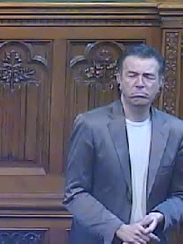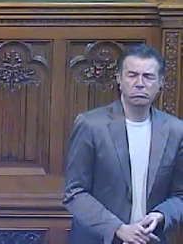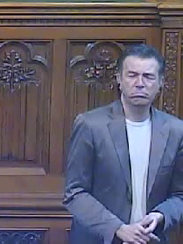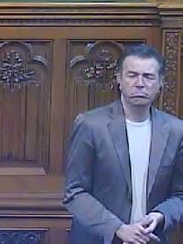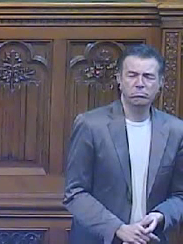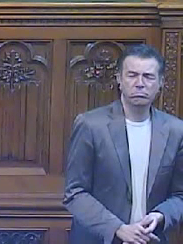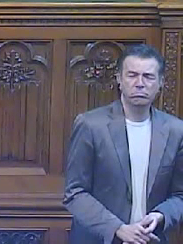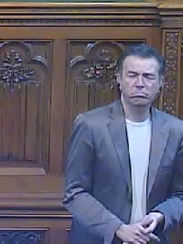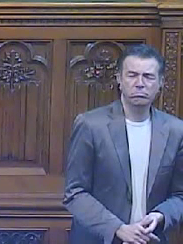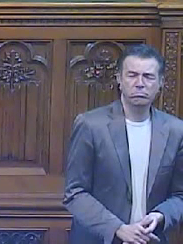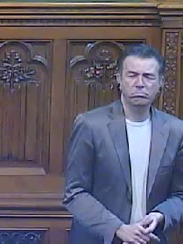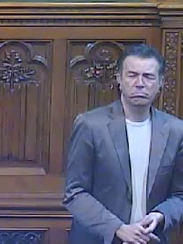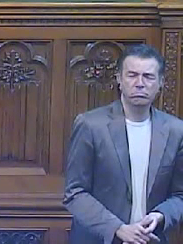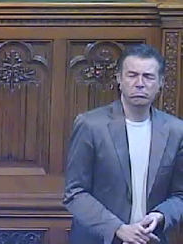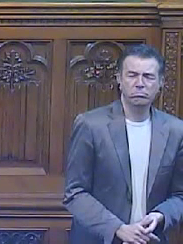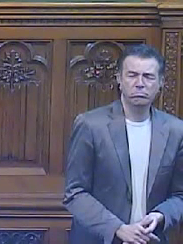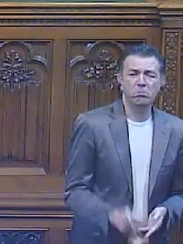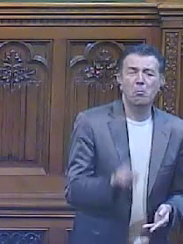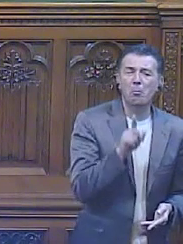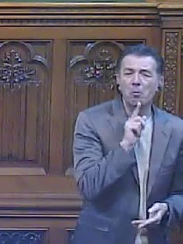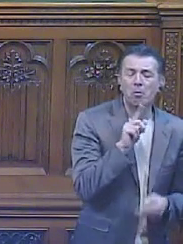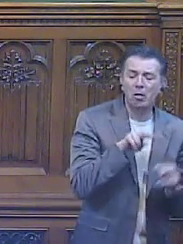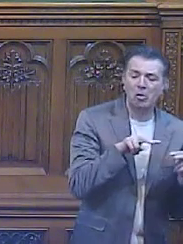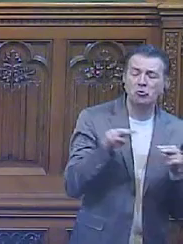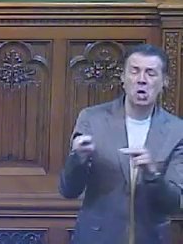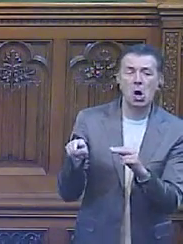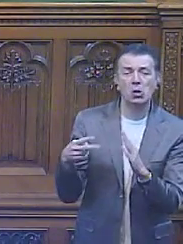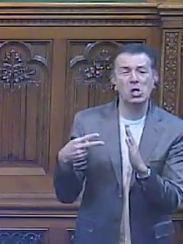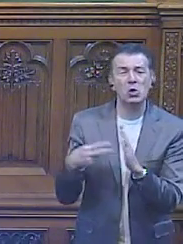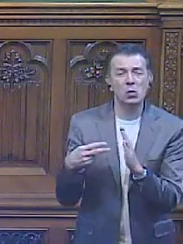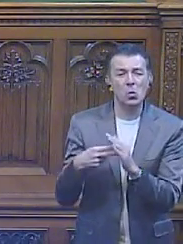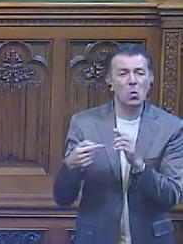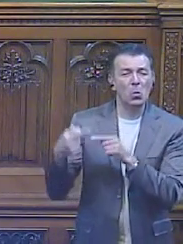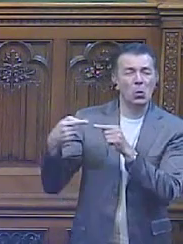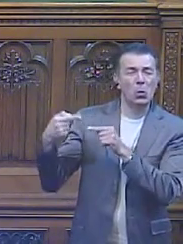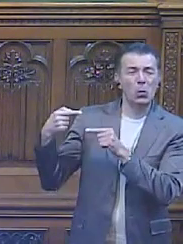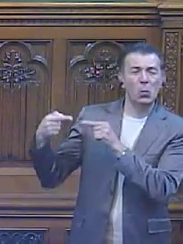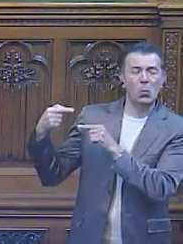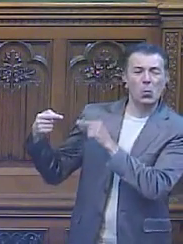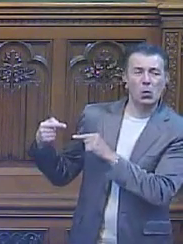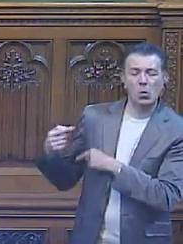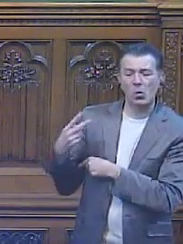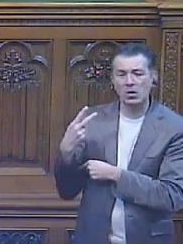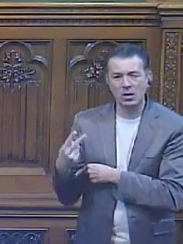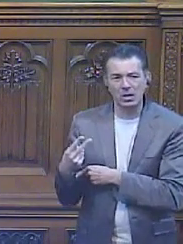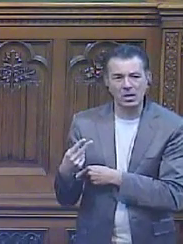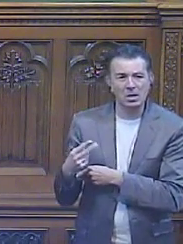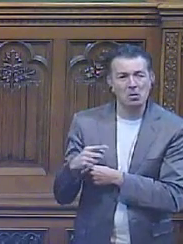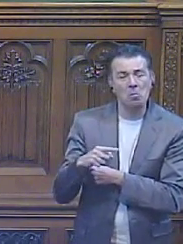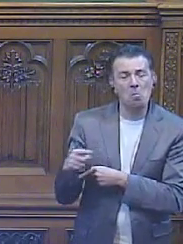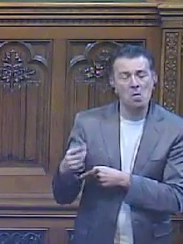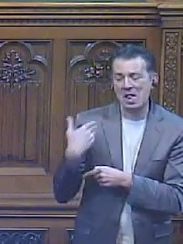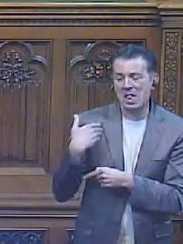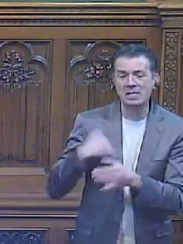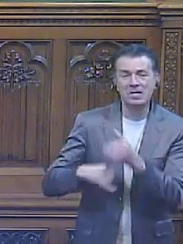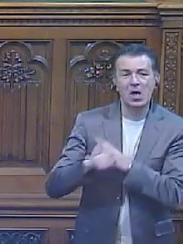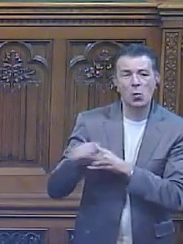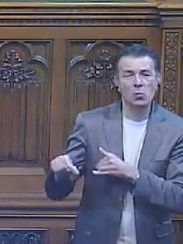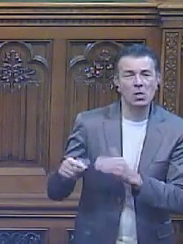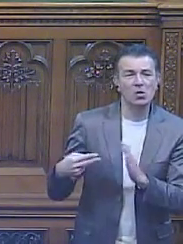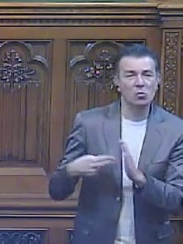haben. Wenn man allerdings ein wenig die Geschichte Syriens sich anschaut, wird man entdecken, dass bis ins letzte Jahrhundert